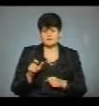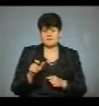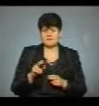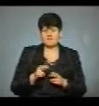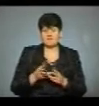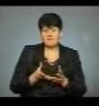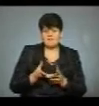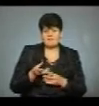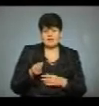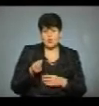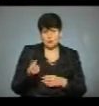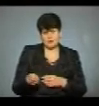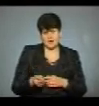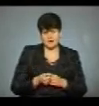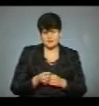відкупний.